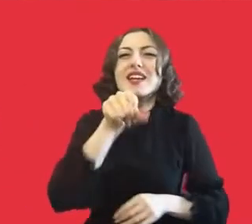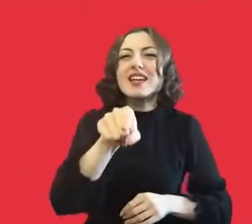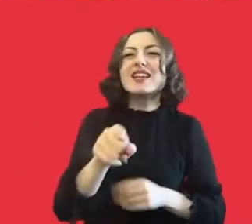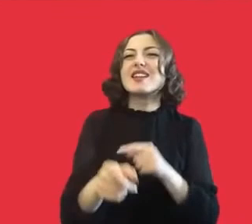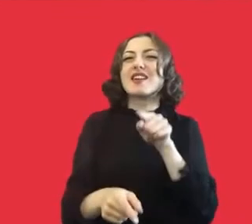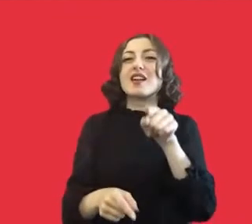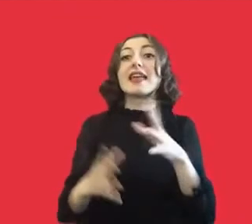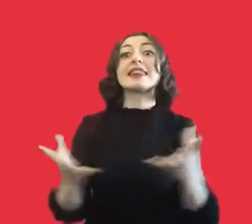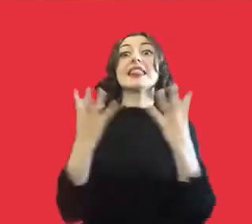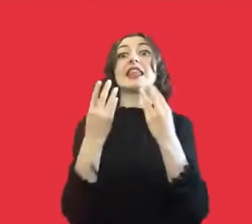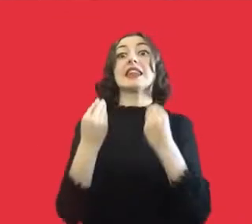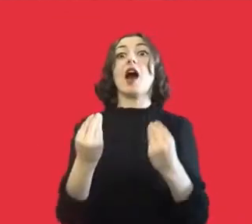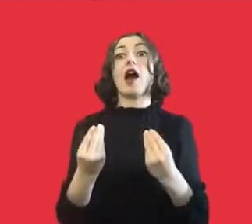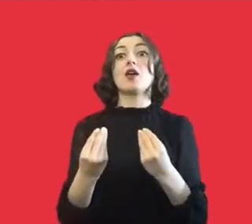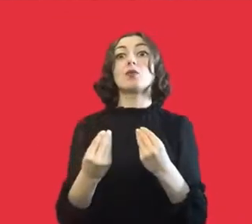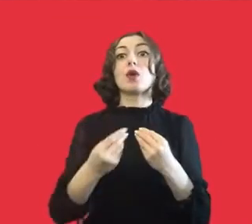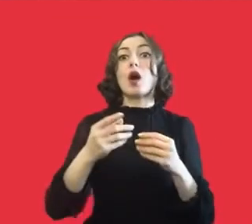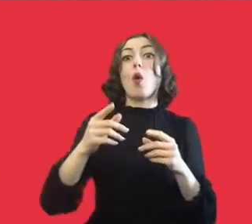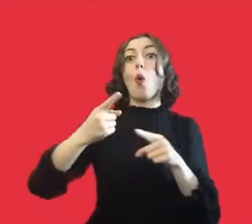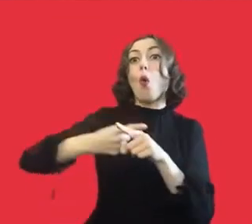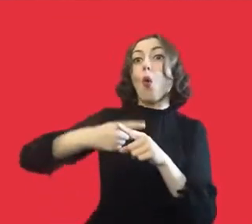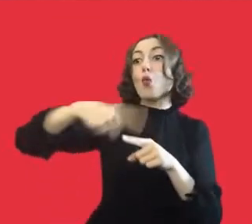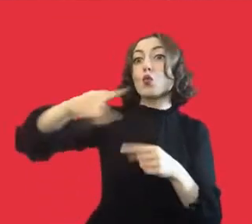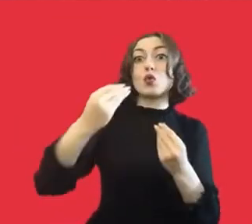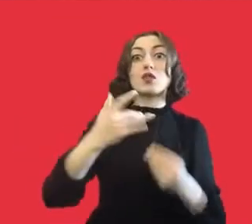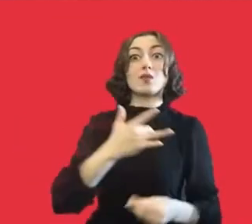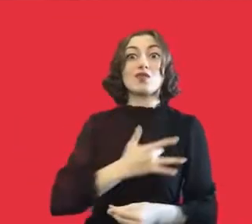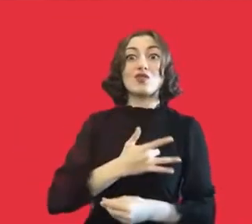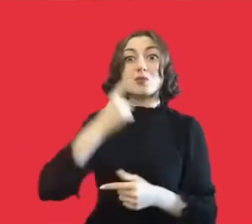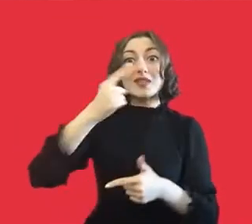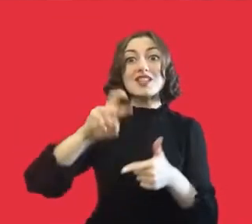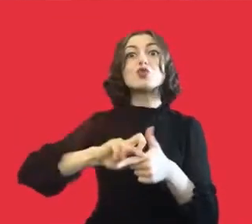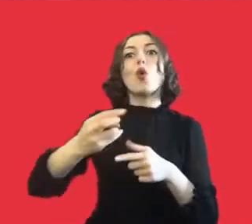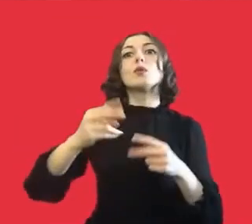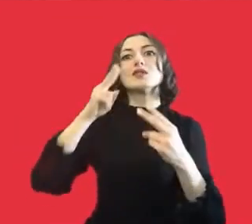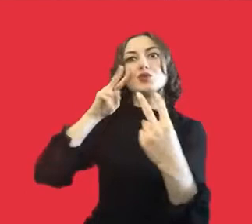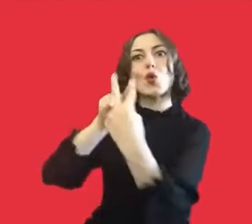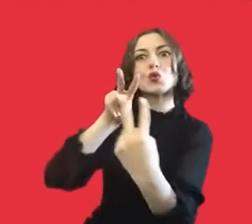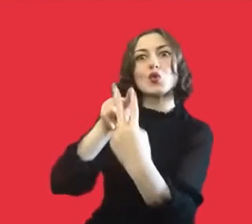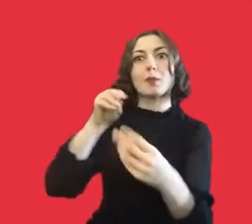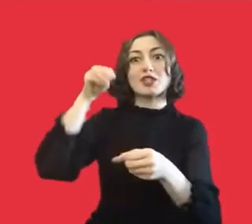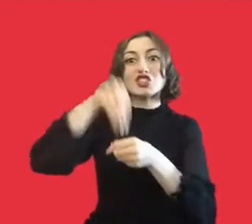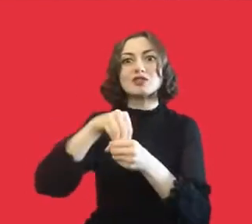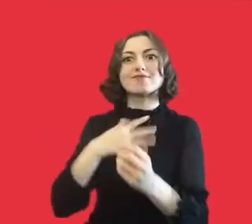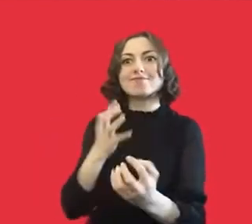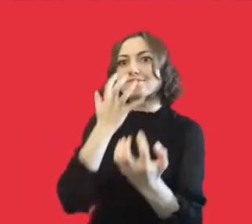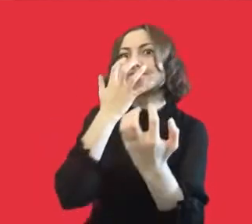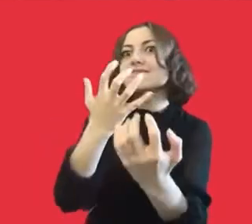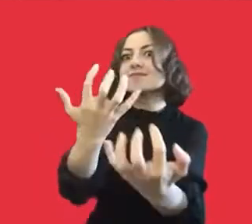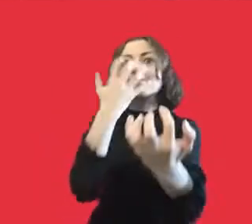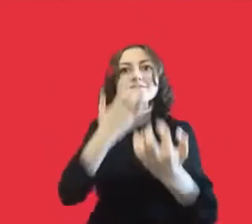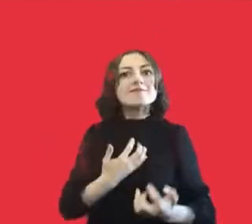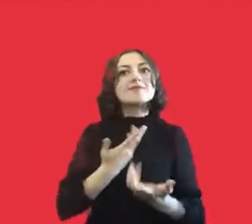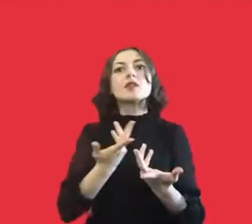iyi, ortamın daha iyi bir gönüllülük platformuna dönüşmesi için aktif katkı verebileceğiniz bütün araçları aslında arkadaşlarımız